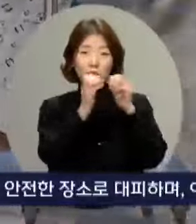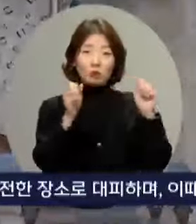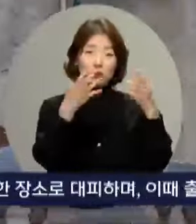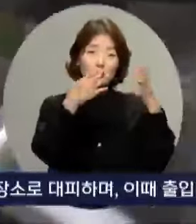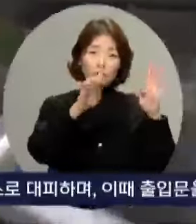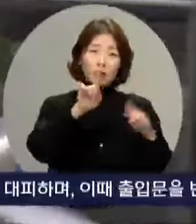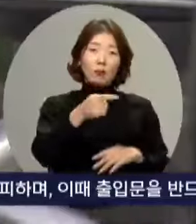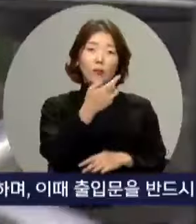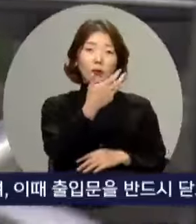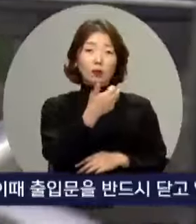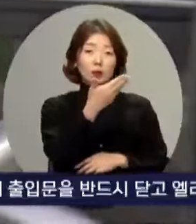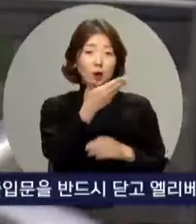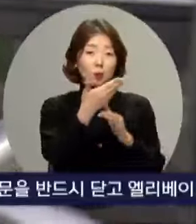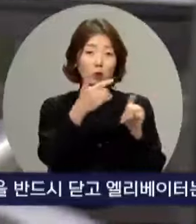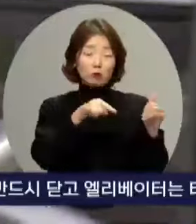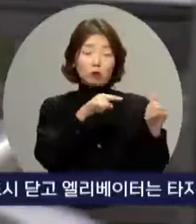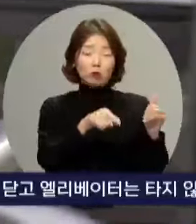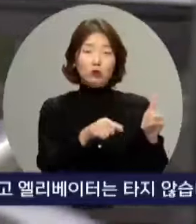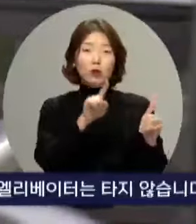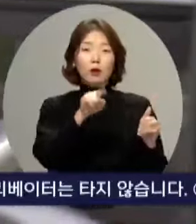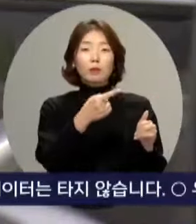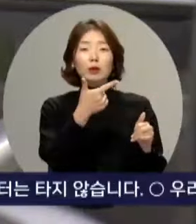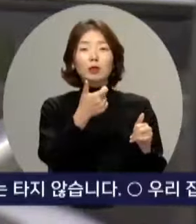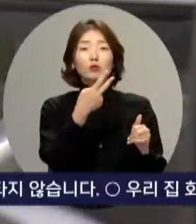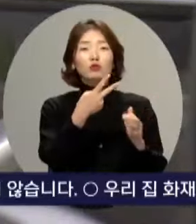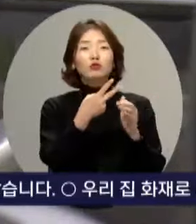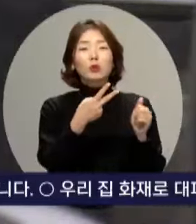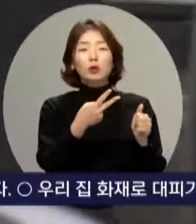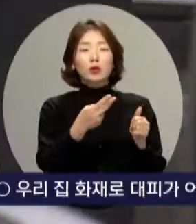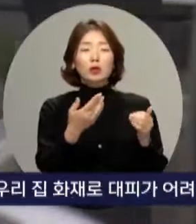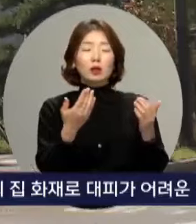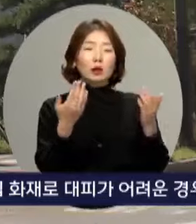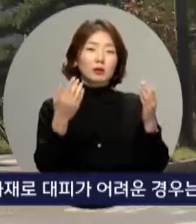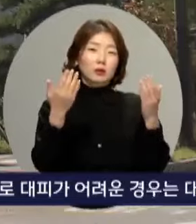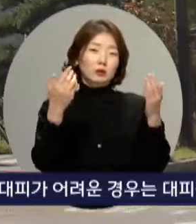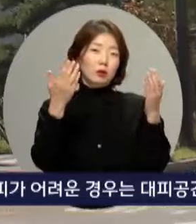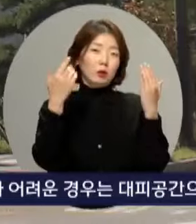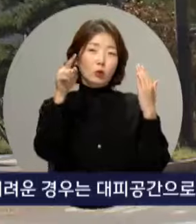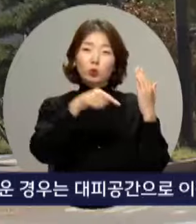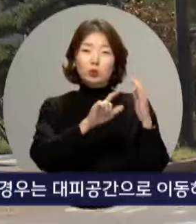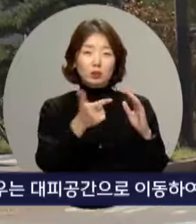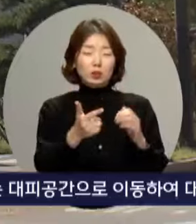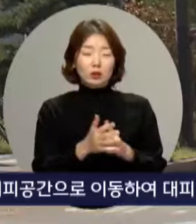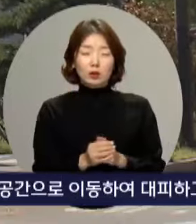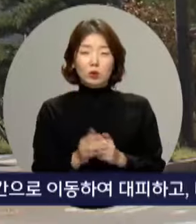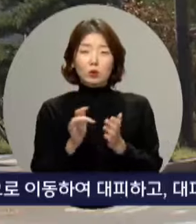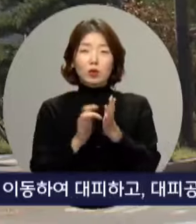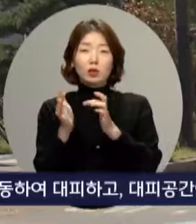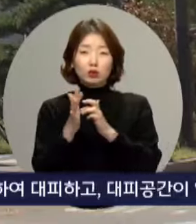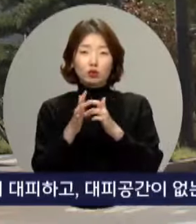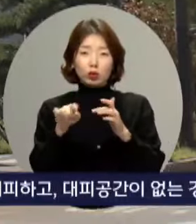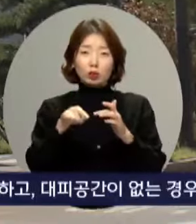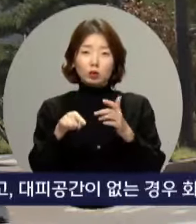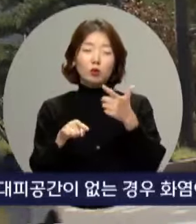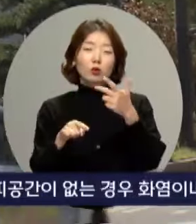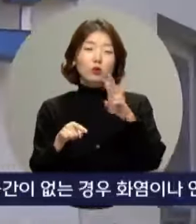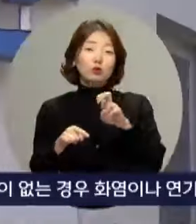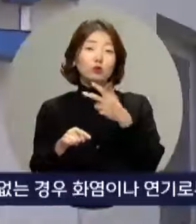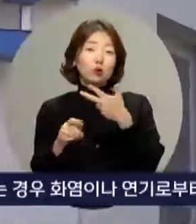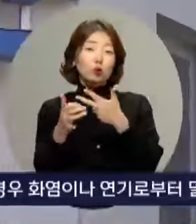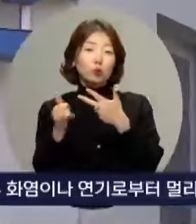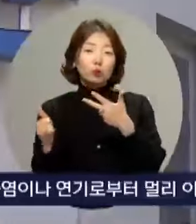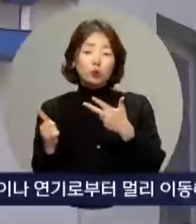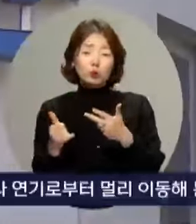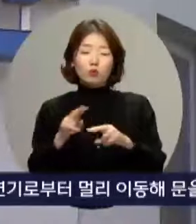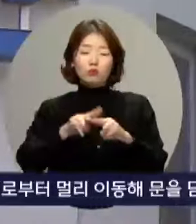전공의 189명 중 162명이 출근을 하지 않았고 예수병원의 전공의 77명 중